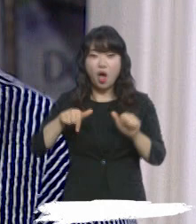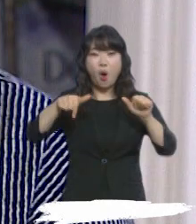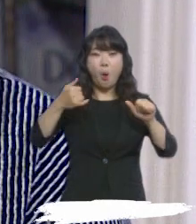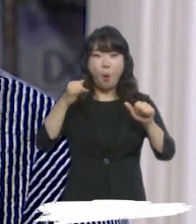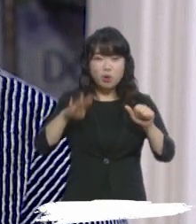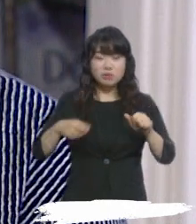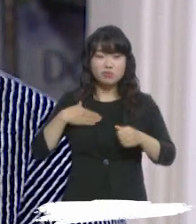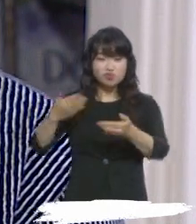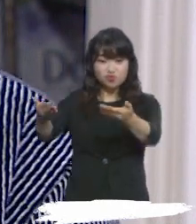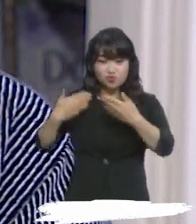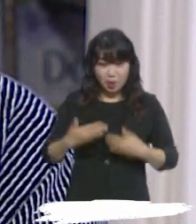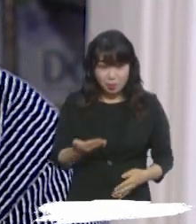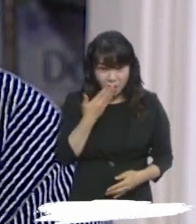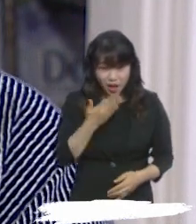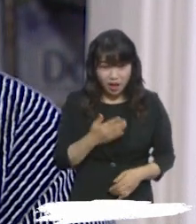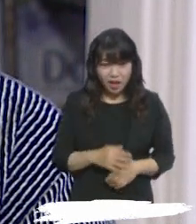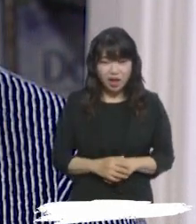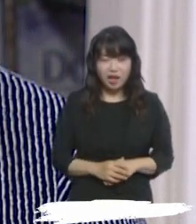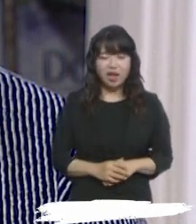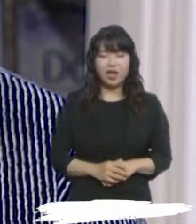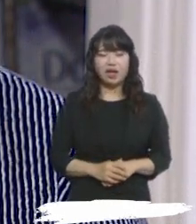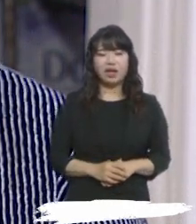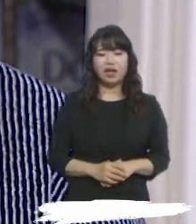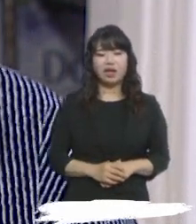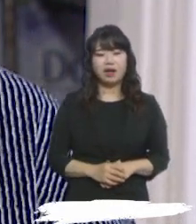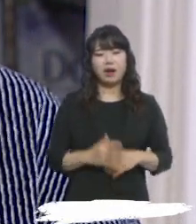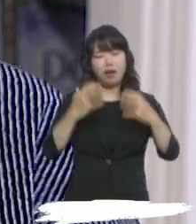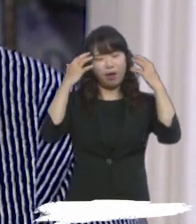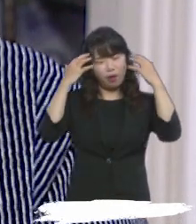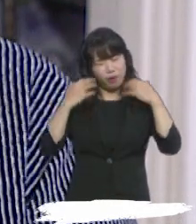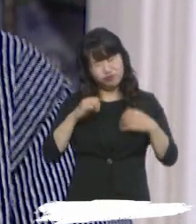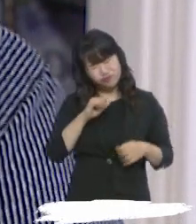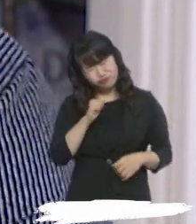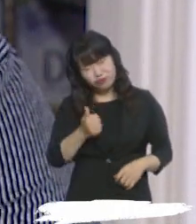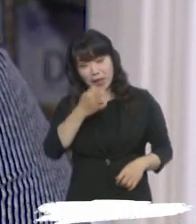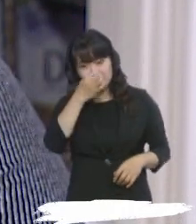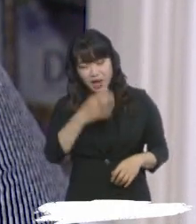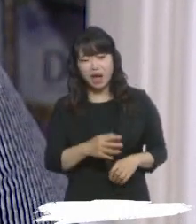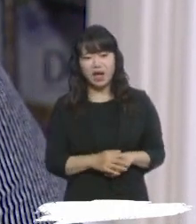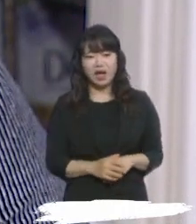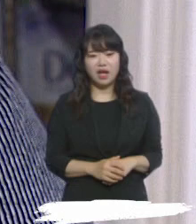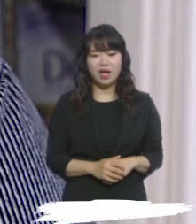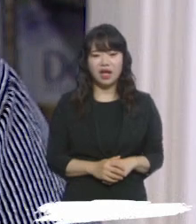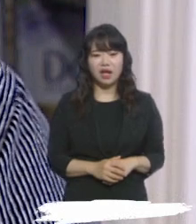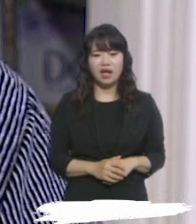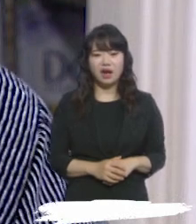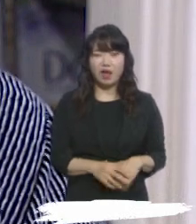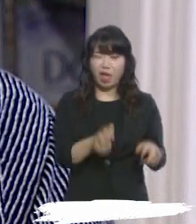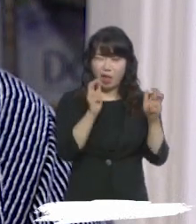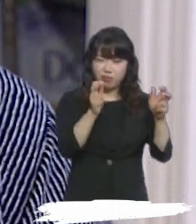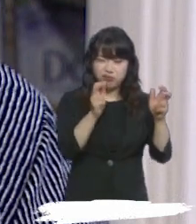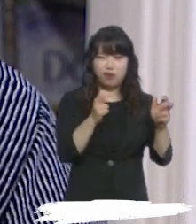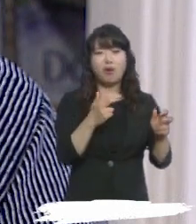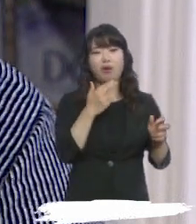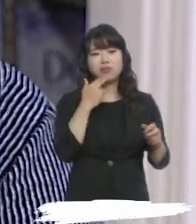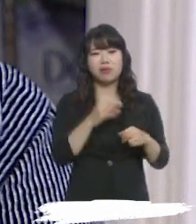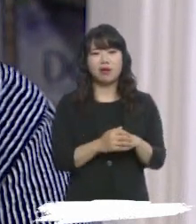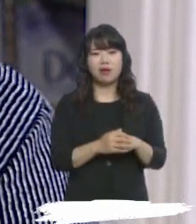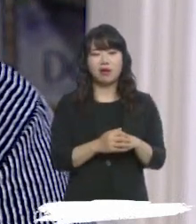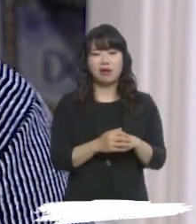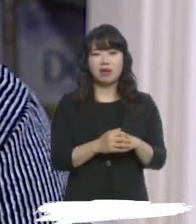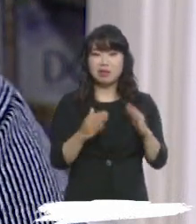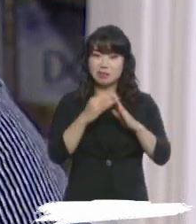달아주고서 이게 말이 돼요? 더워 죽었는데 정말 에어컨 안 되고 집에 들어오기